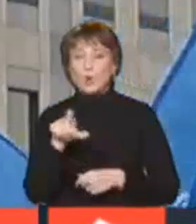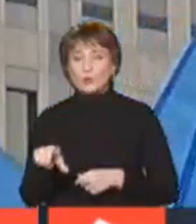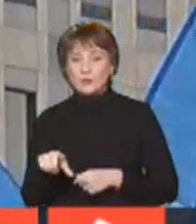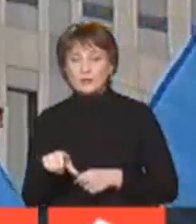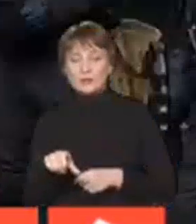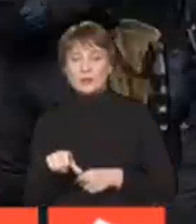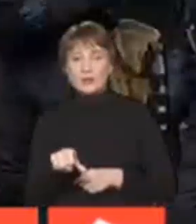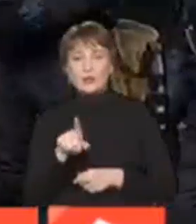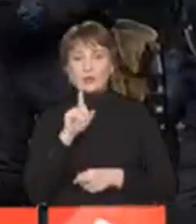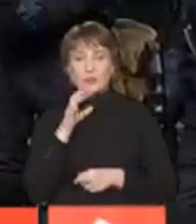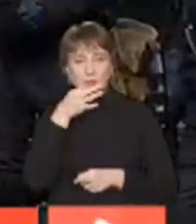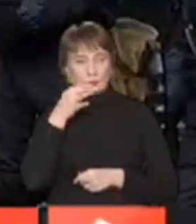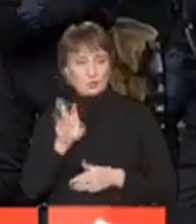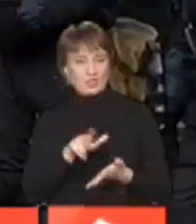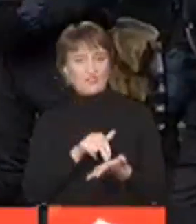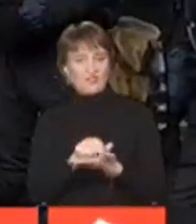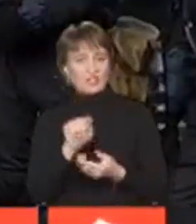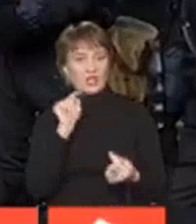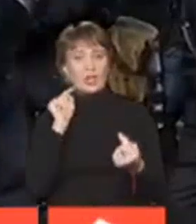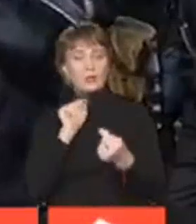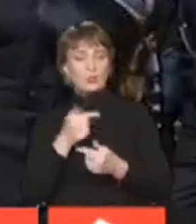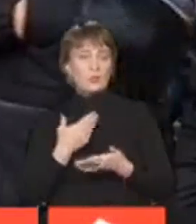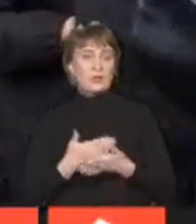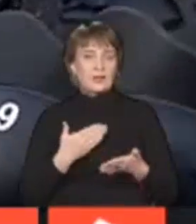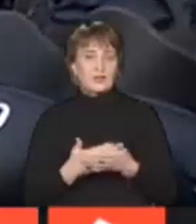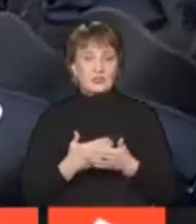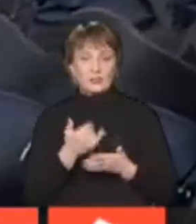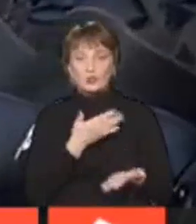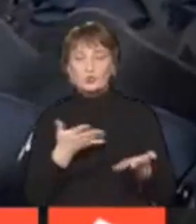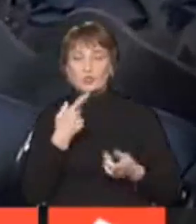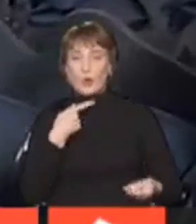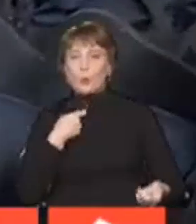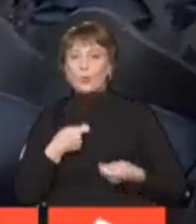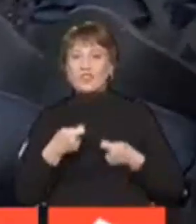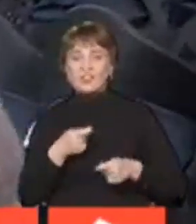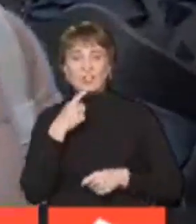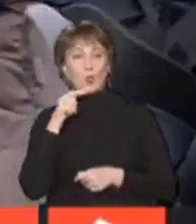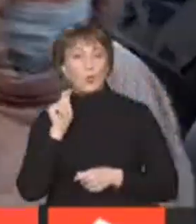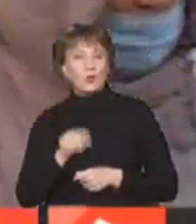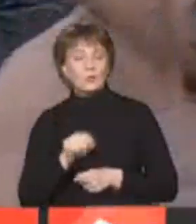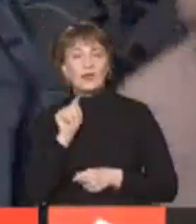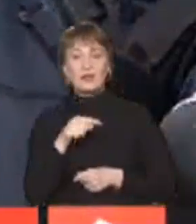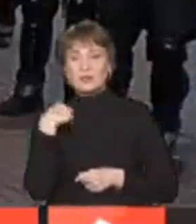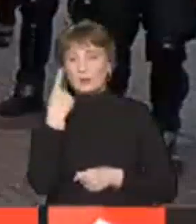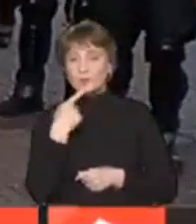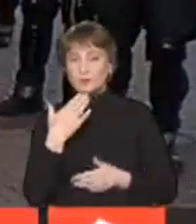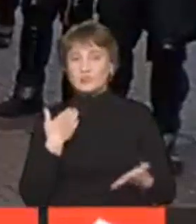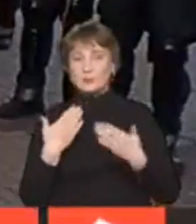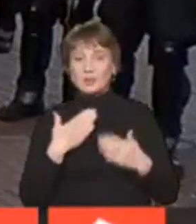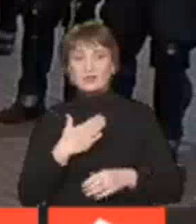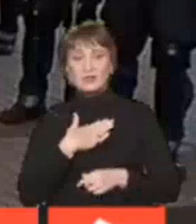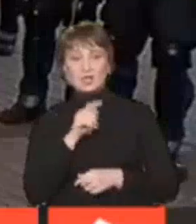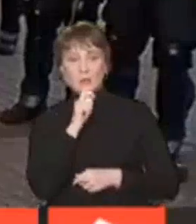сплав молодості і досвіду, вийшли проти нібито зовнішнього управління України. Втім, під час особистого спілкування з